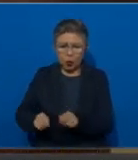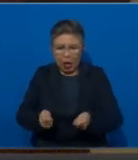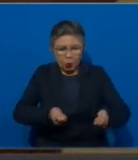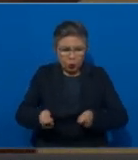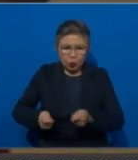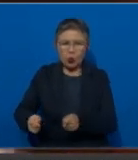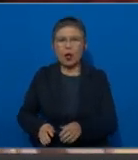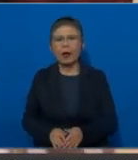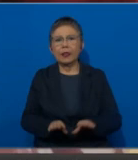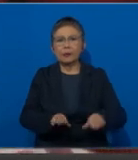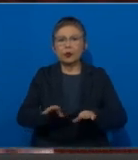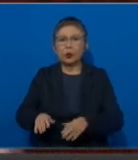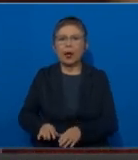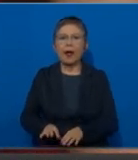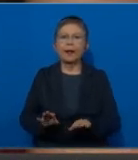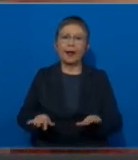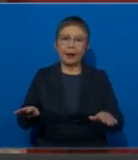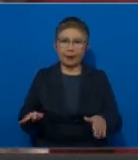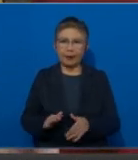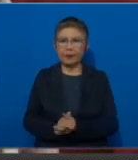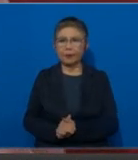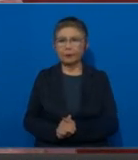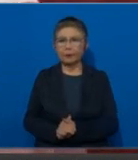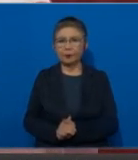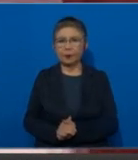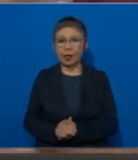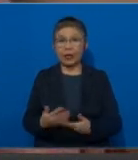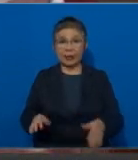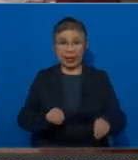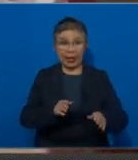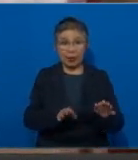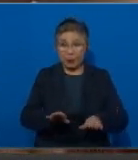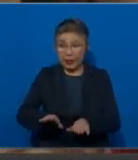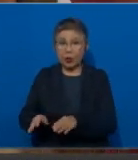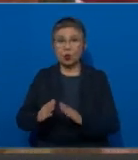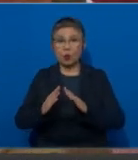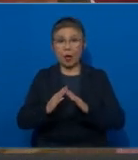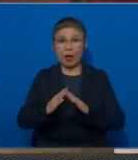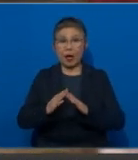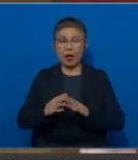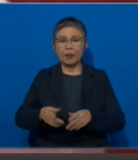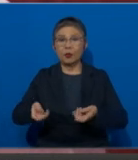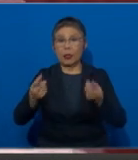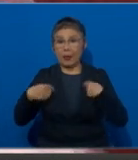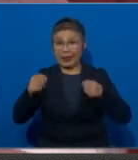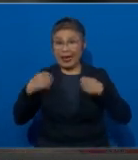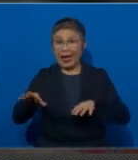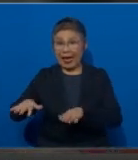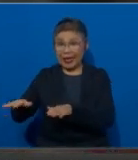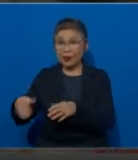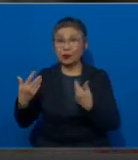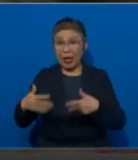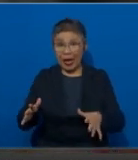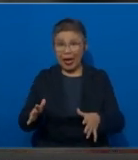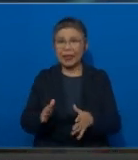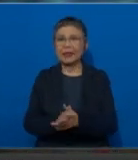dibantu anak nomor 4 yang sedang sakit. Selepas berbenah rumah, Nawi kemudian memandikan anak paling kecil Asifa.